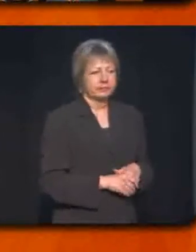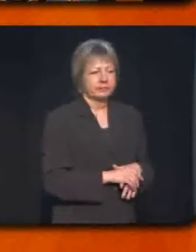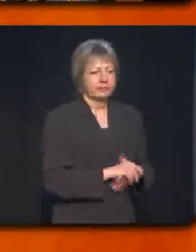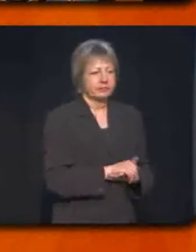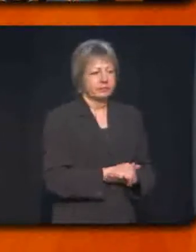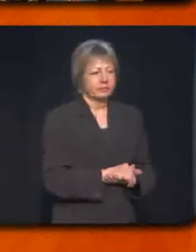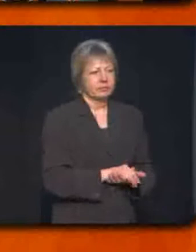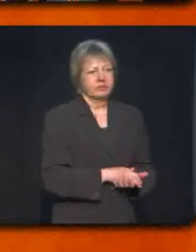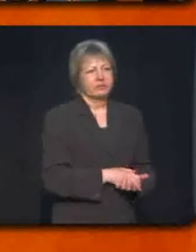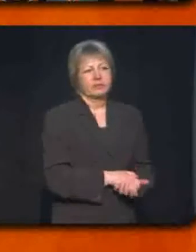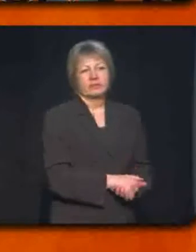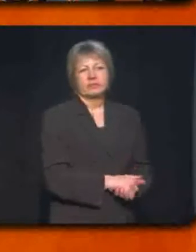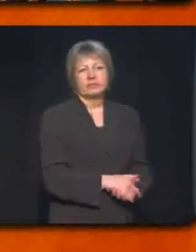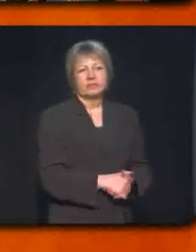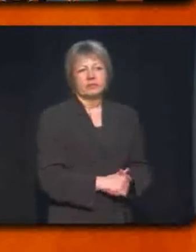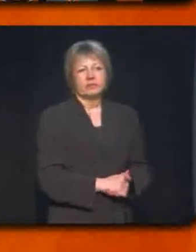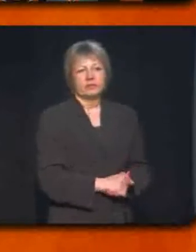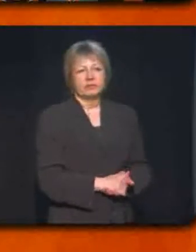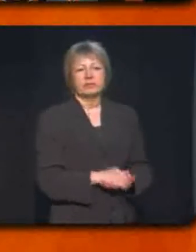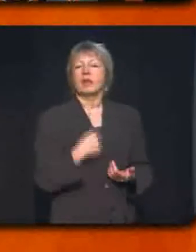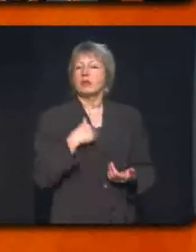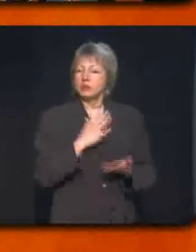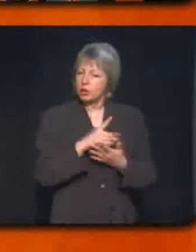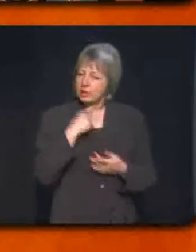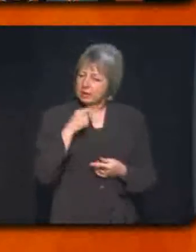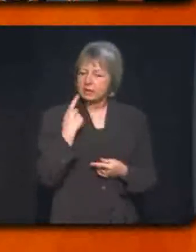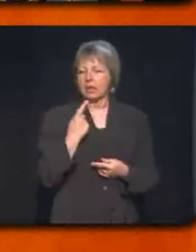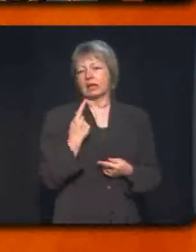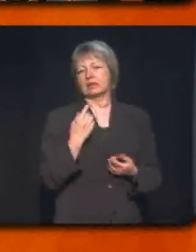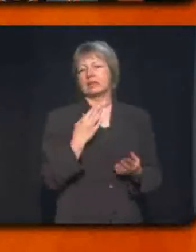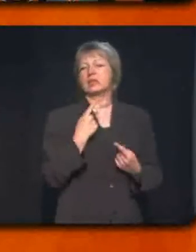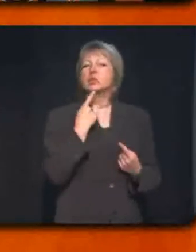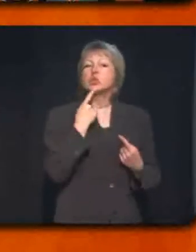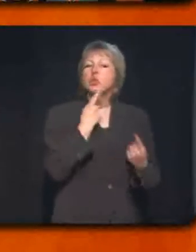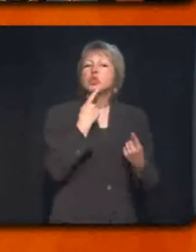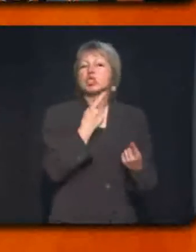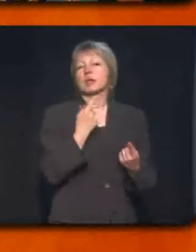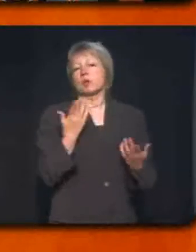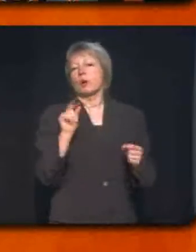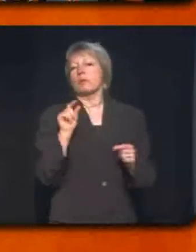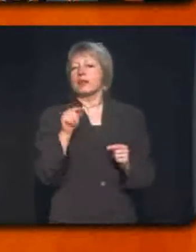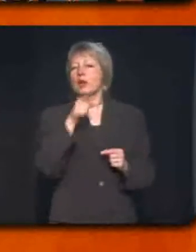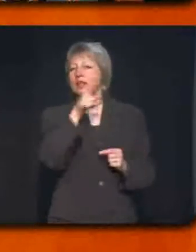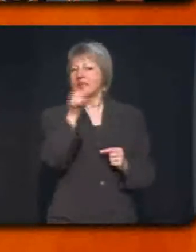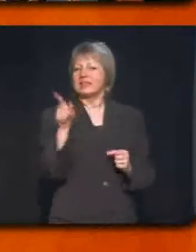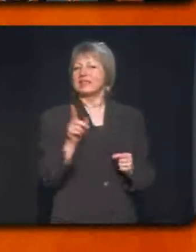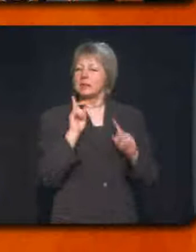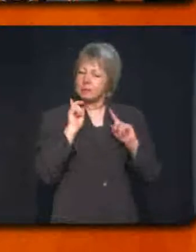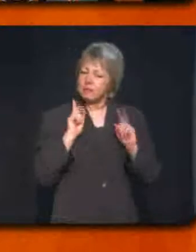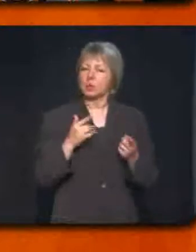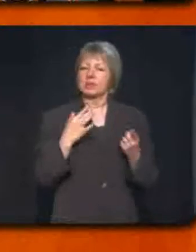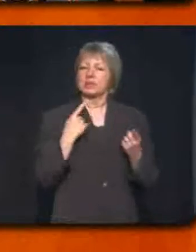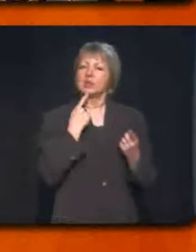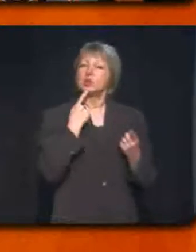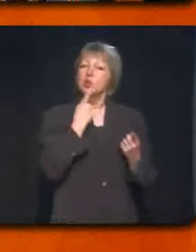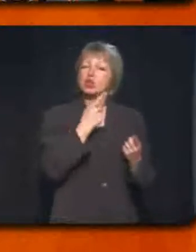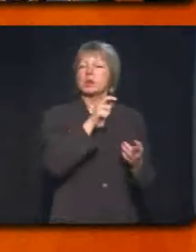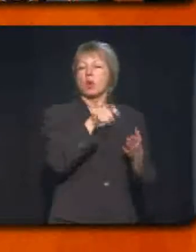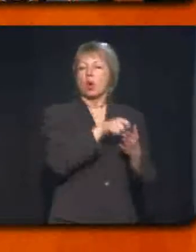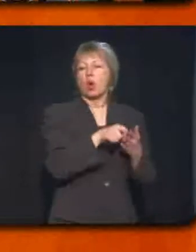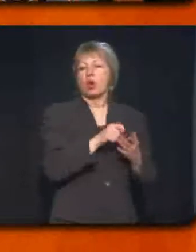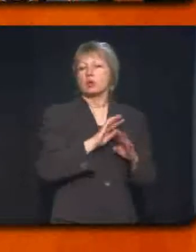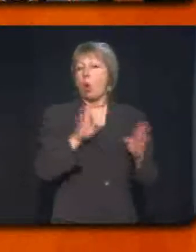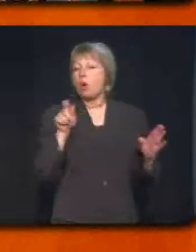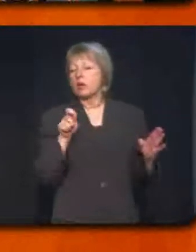ich habe schon mal gesagt es ist abrufen es ist ein Profil ich kann auch die ganzen Wahlgang hier oben bleiben aber